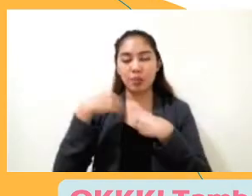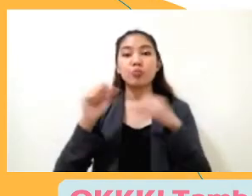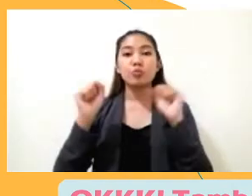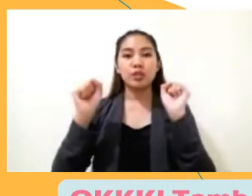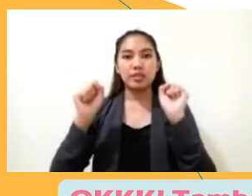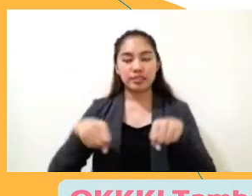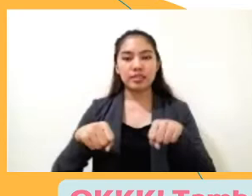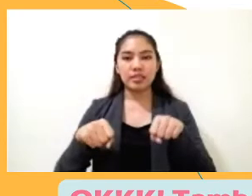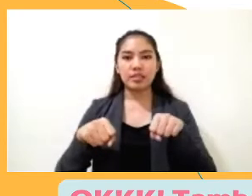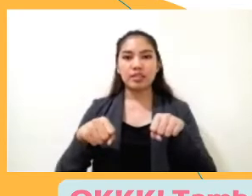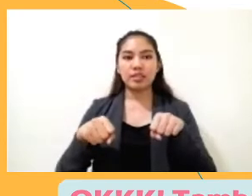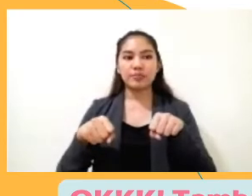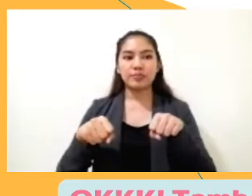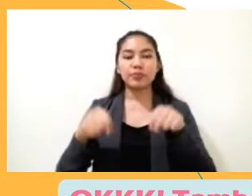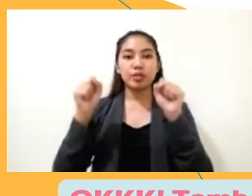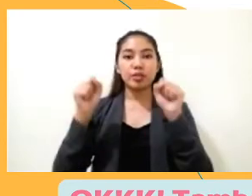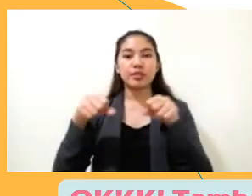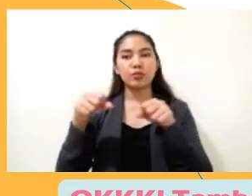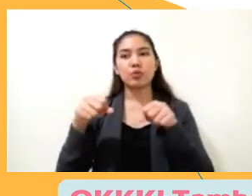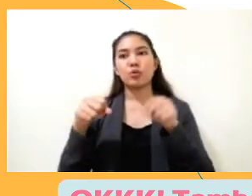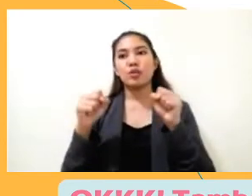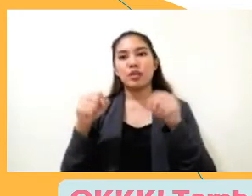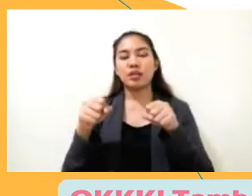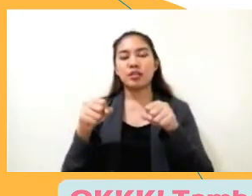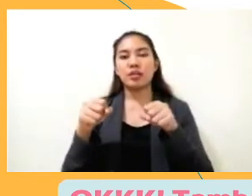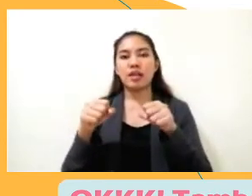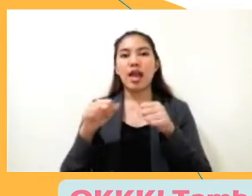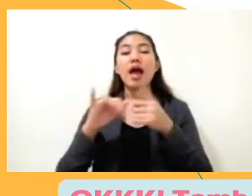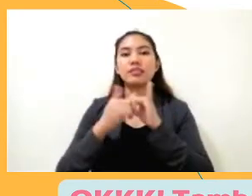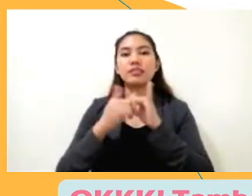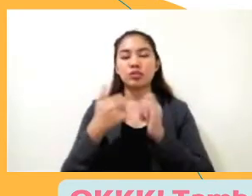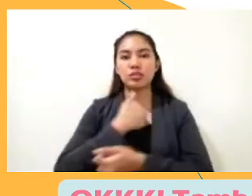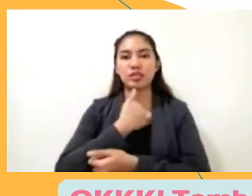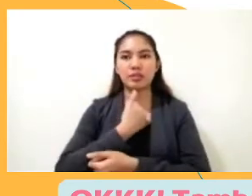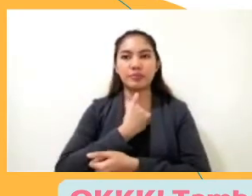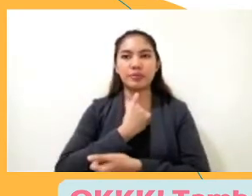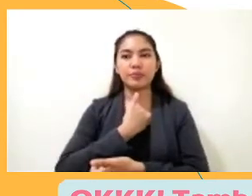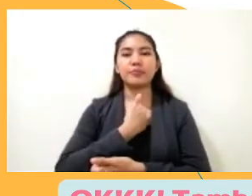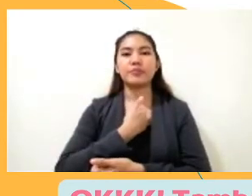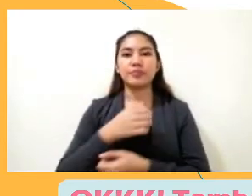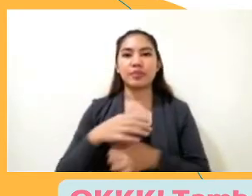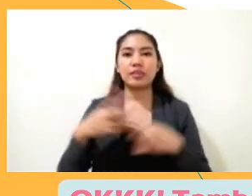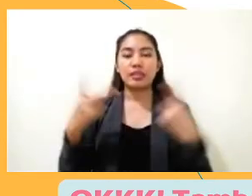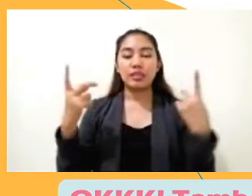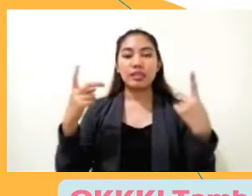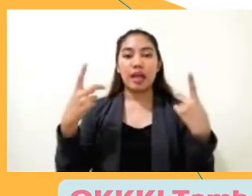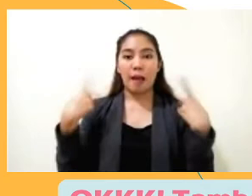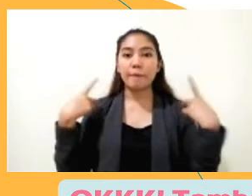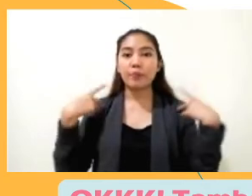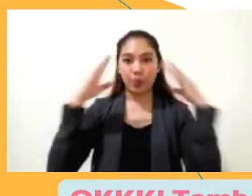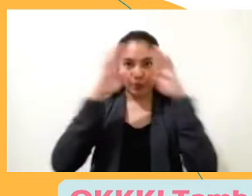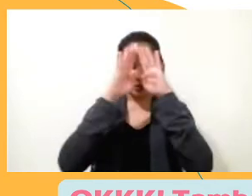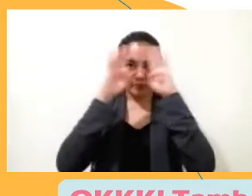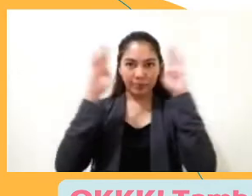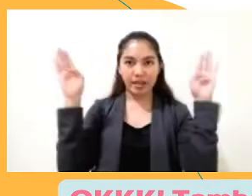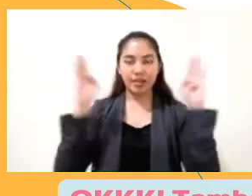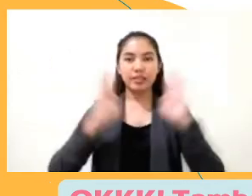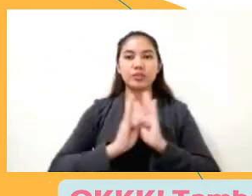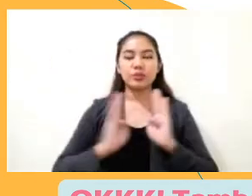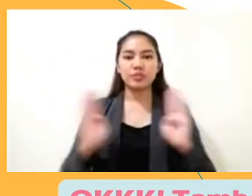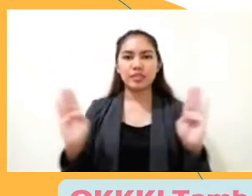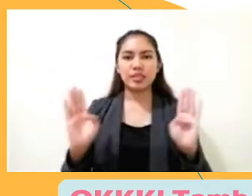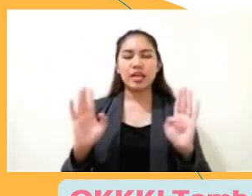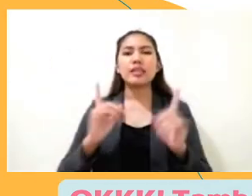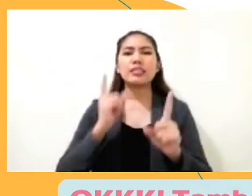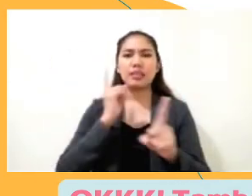pwede mong i-assimilate yan sa sarili mo, no? It's a matter of having the open mind to see those things, no? At tama yung sabi ni